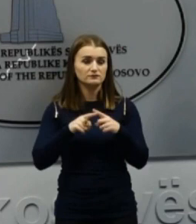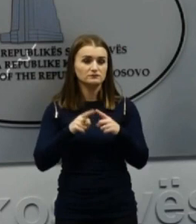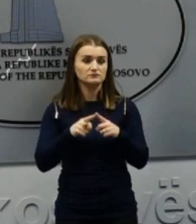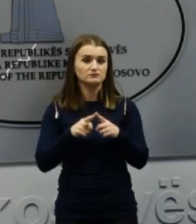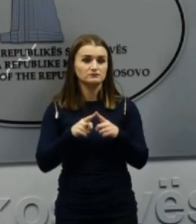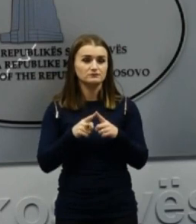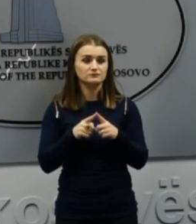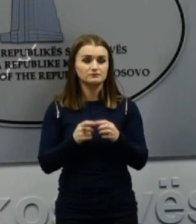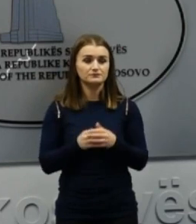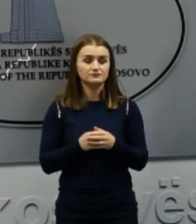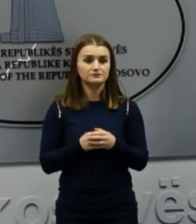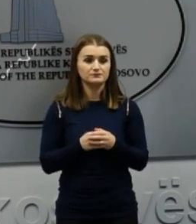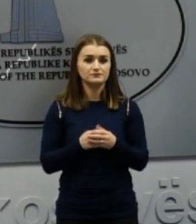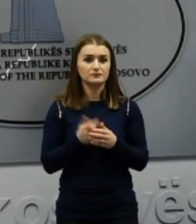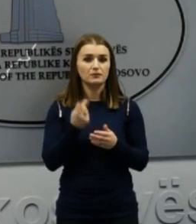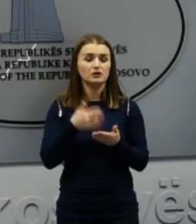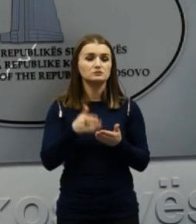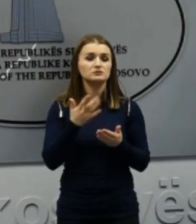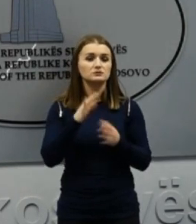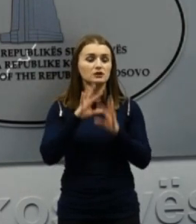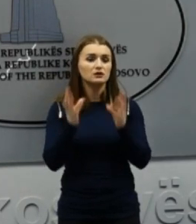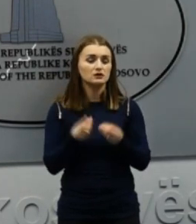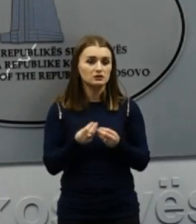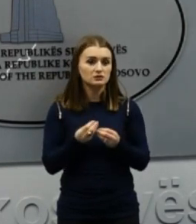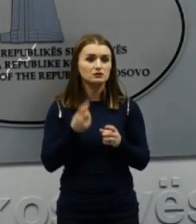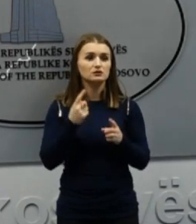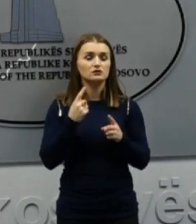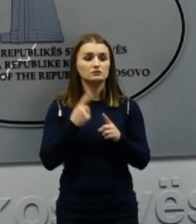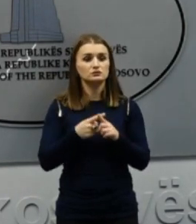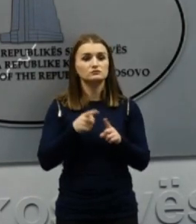e devime dheritani, edhe sa mundi me imbulu për shkak që